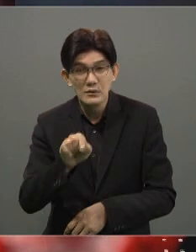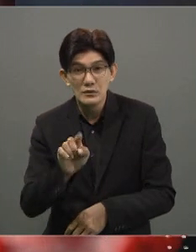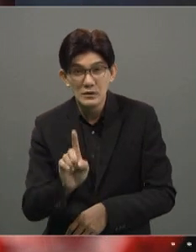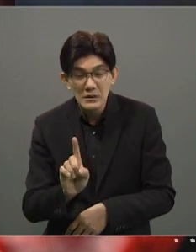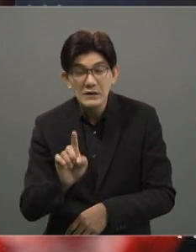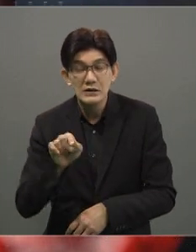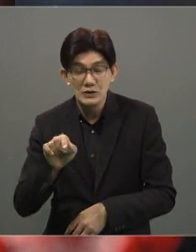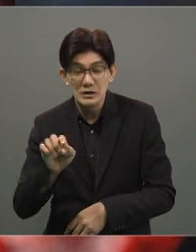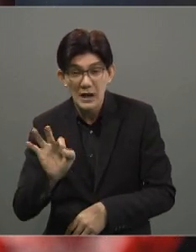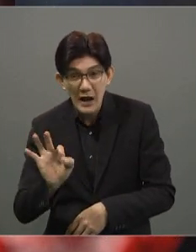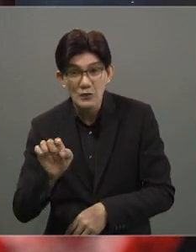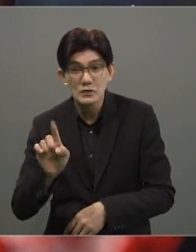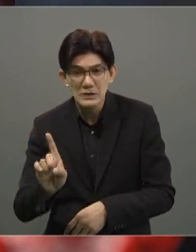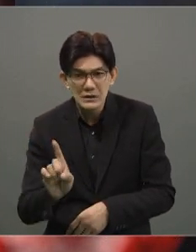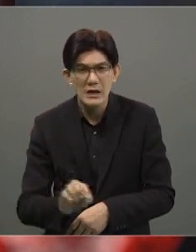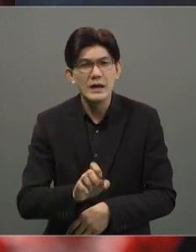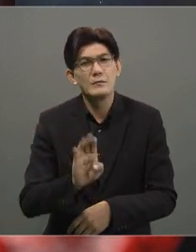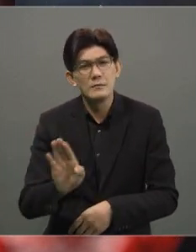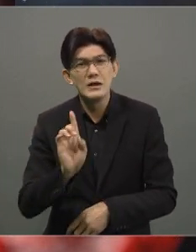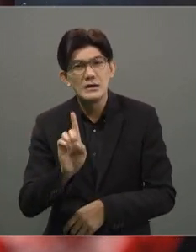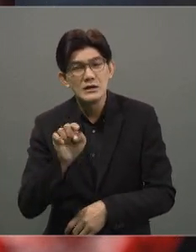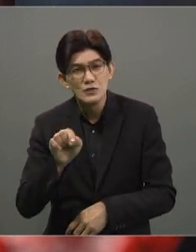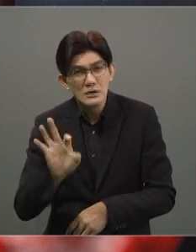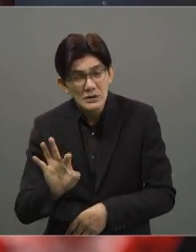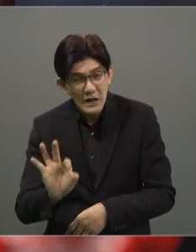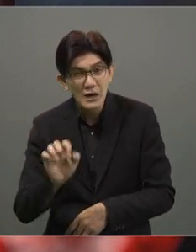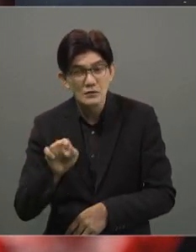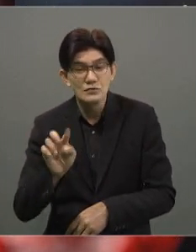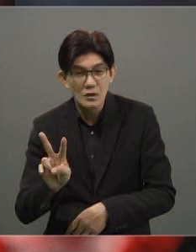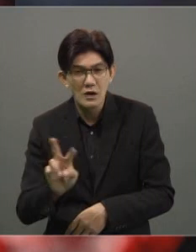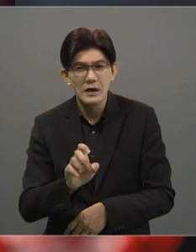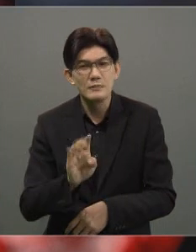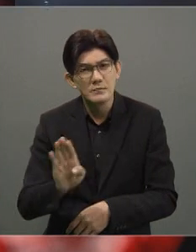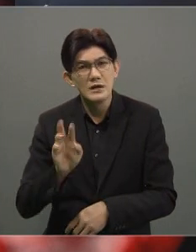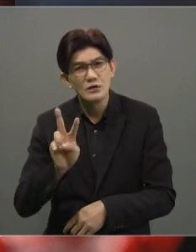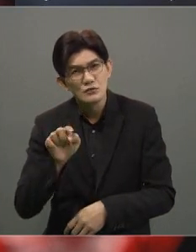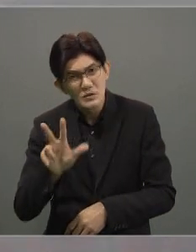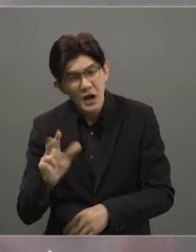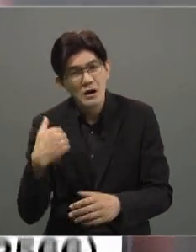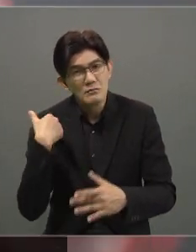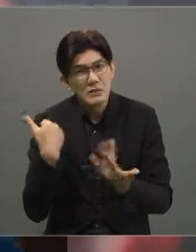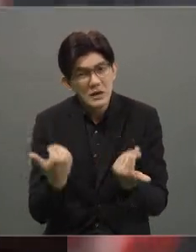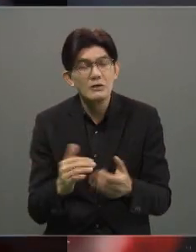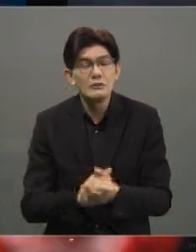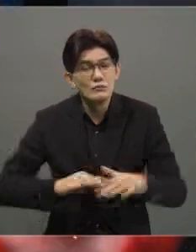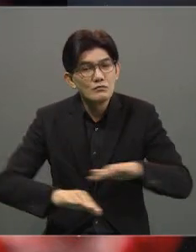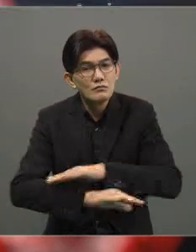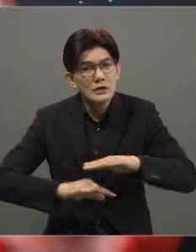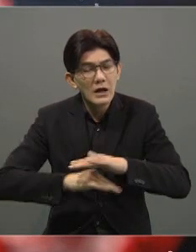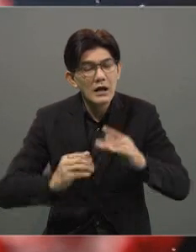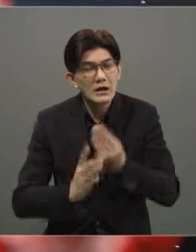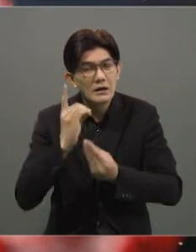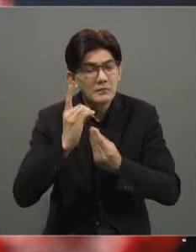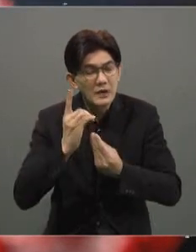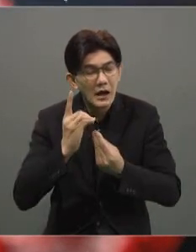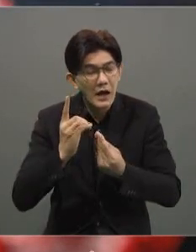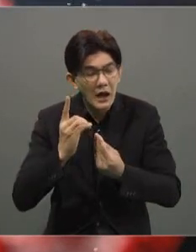1.9.2 xbb .2.3นะะทีนี้ถ้าไปดูสหการณ์ภาพรวมทั่วโลกจากฐานข้อมูลของจสในรอบสัปดาห์ที่